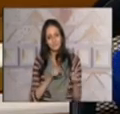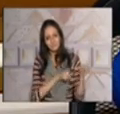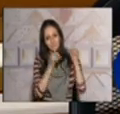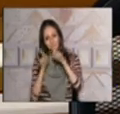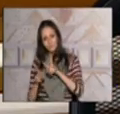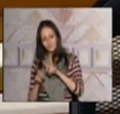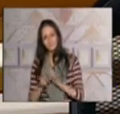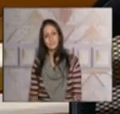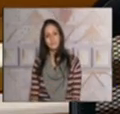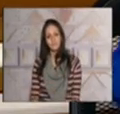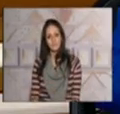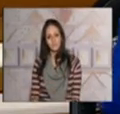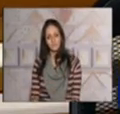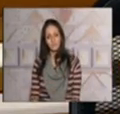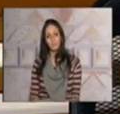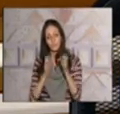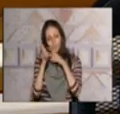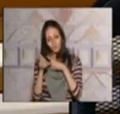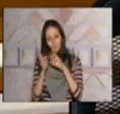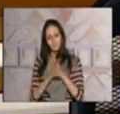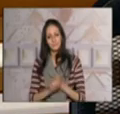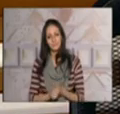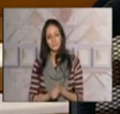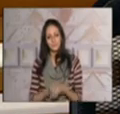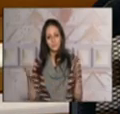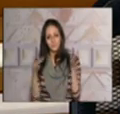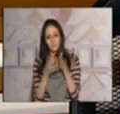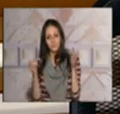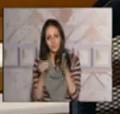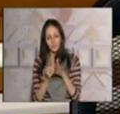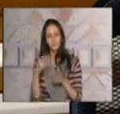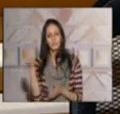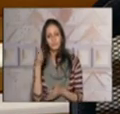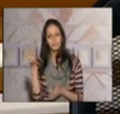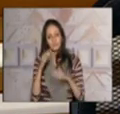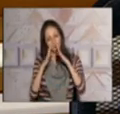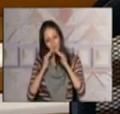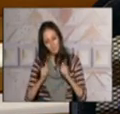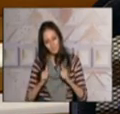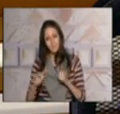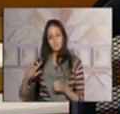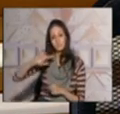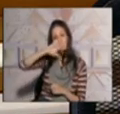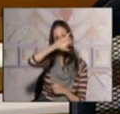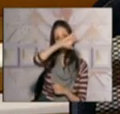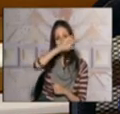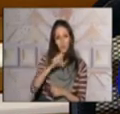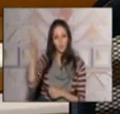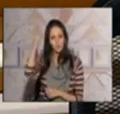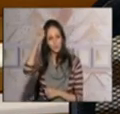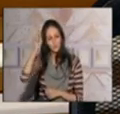من التعليم الى السياحه، انطلاق رحلات مصر الطيران بين شرم الشيخ والاقصر بعد